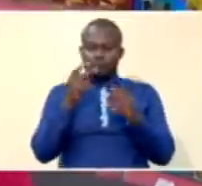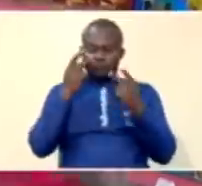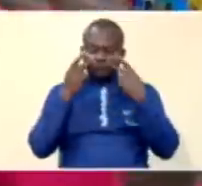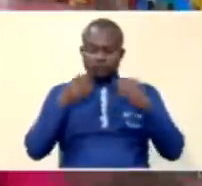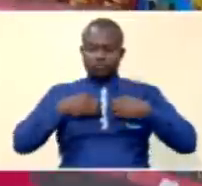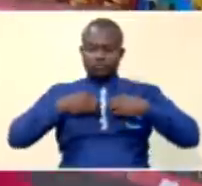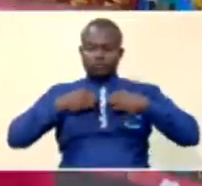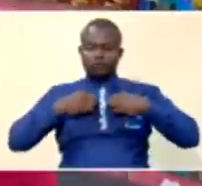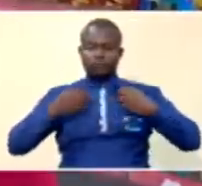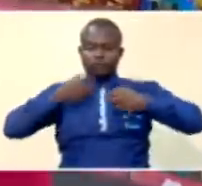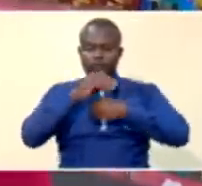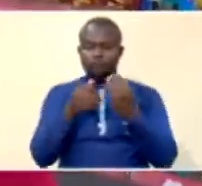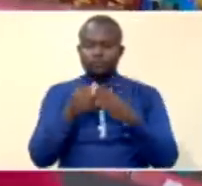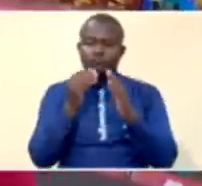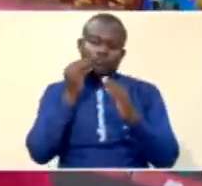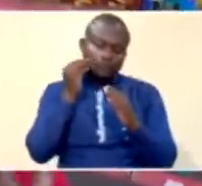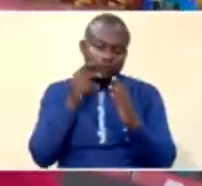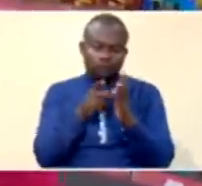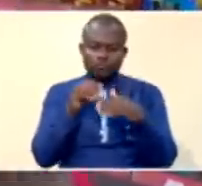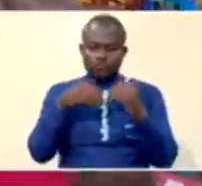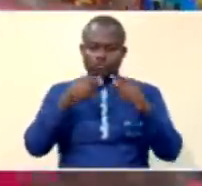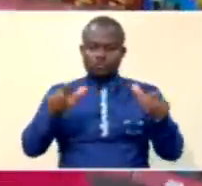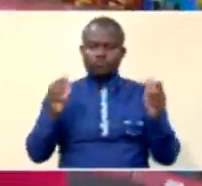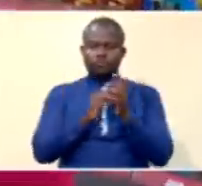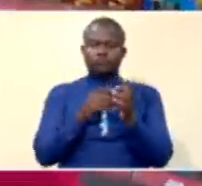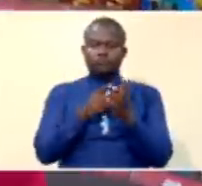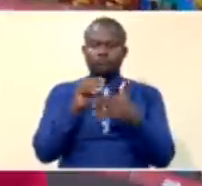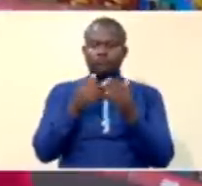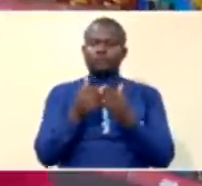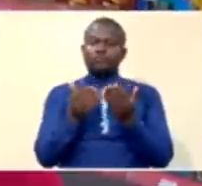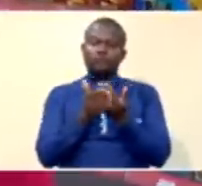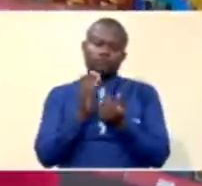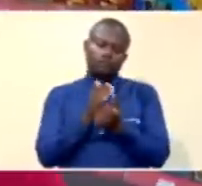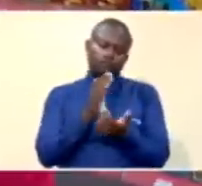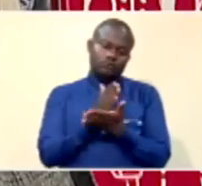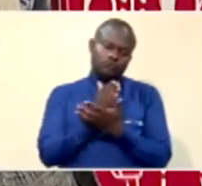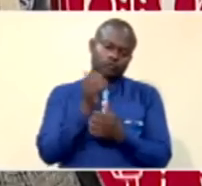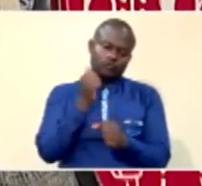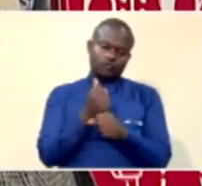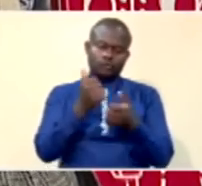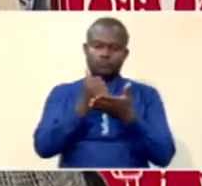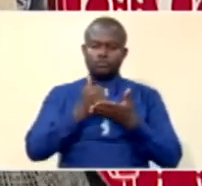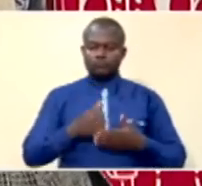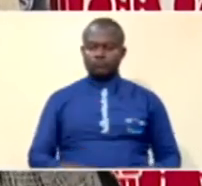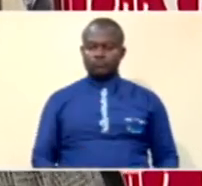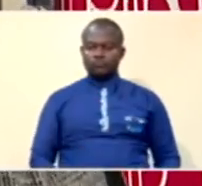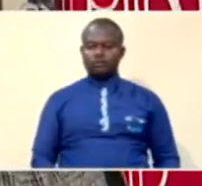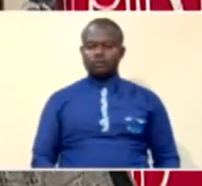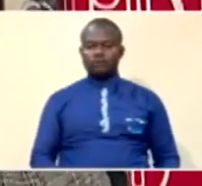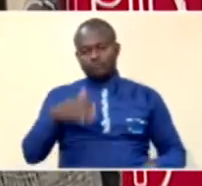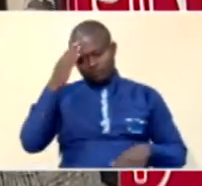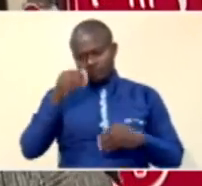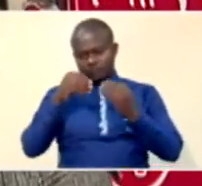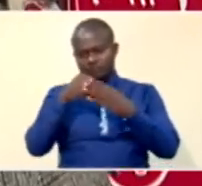kwambara, mu rugo naguze ikibanza, naguze n'iyene zo korora, mbega akazi karansayidira. Bazi guha umukozi